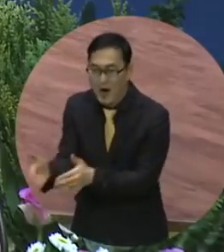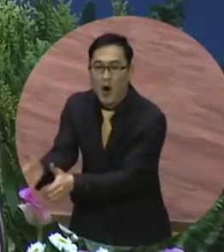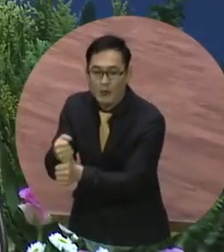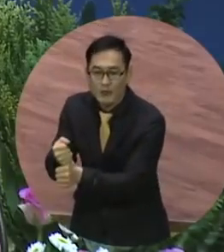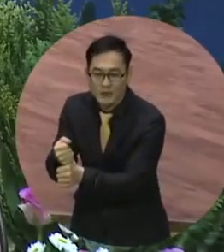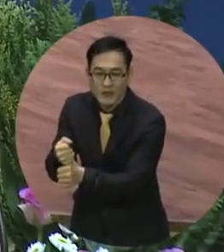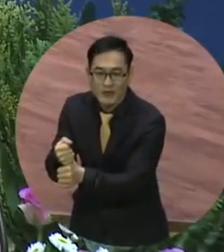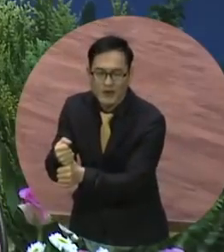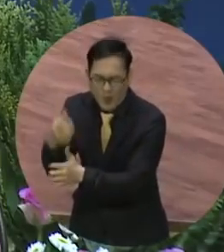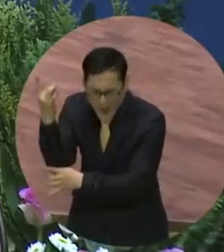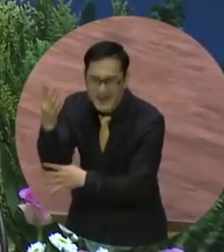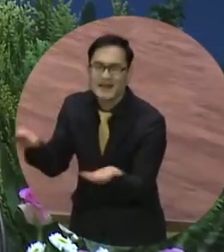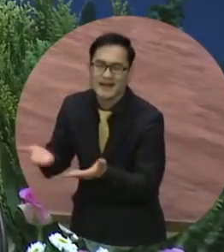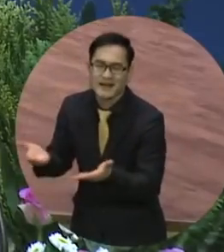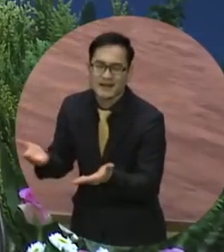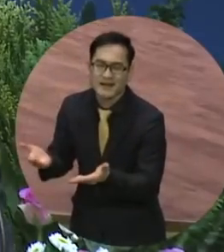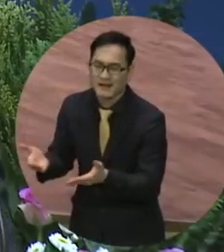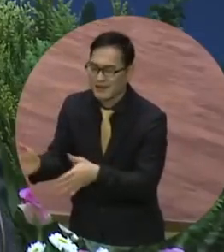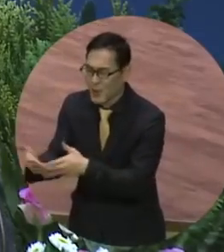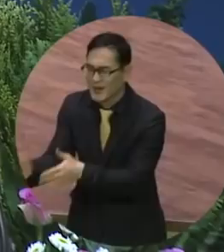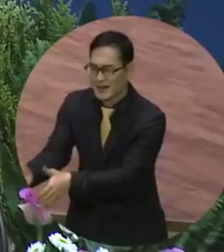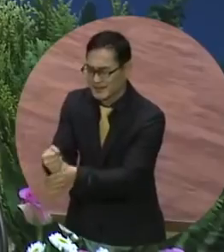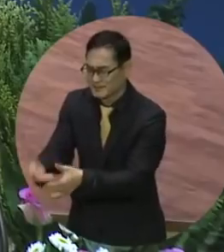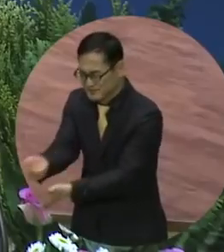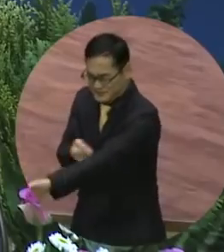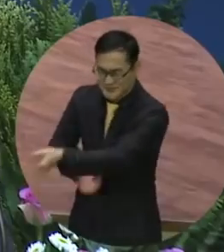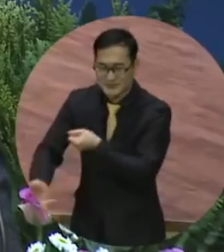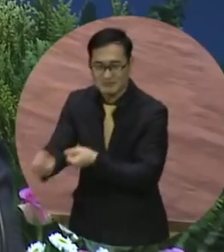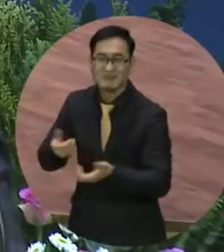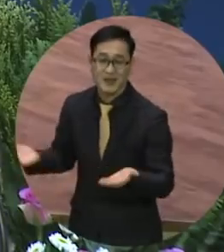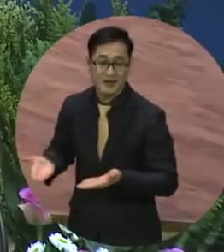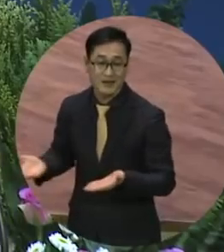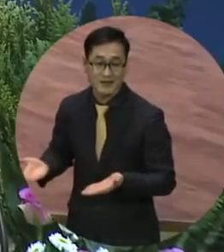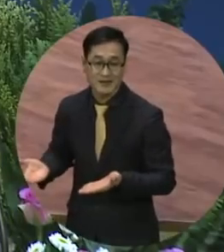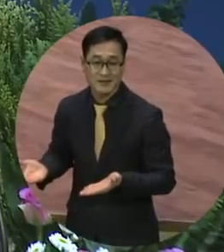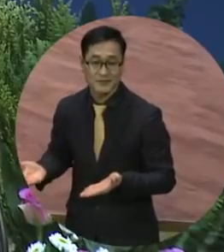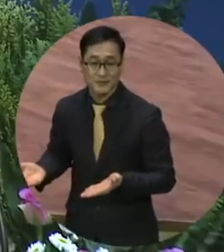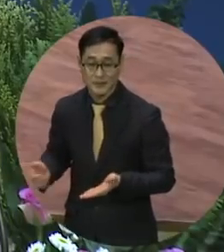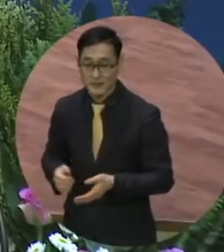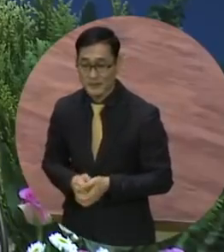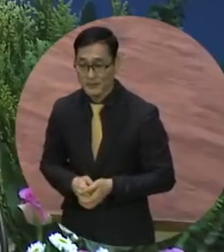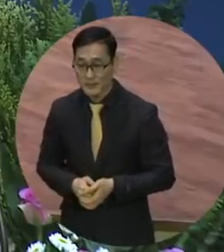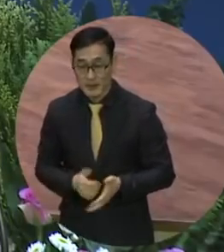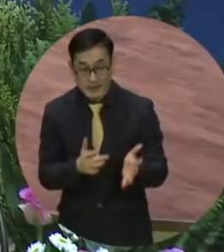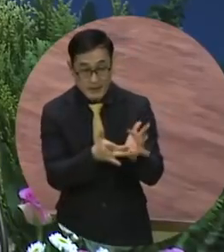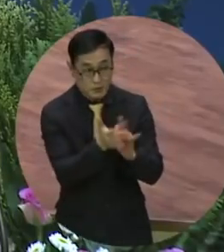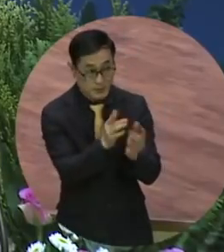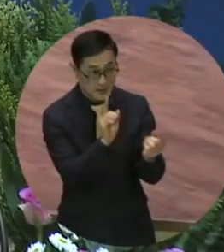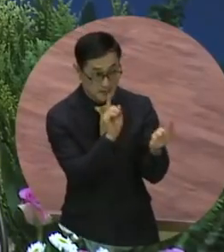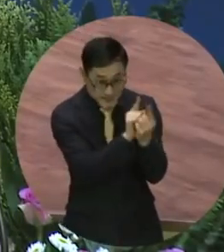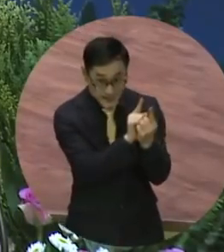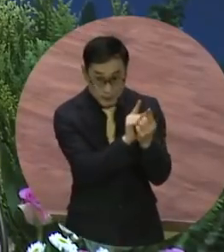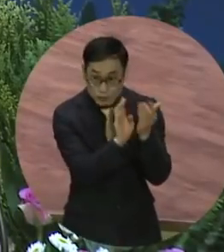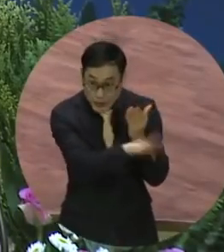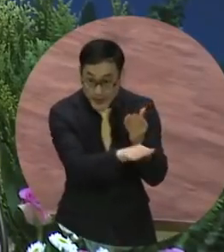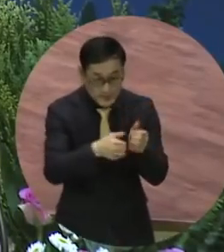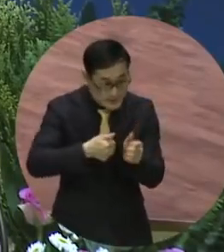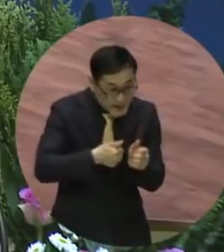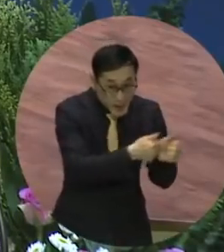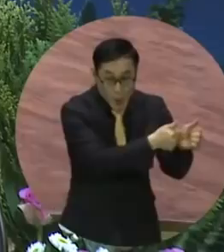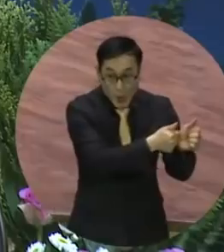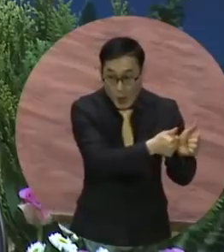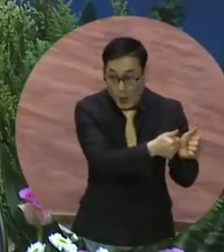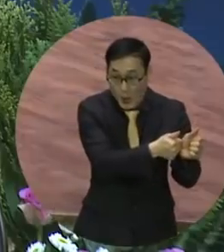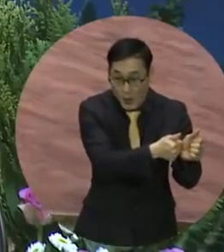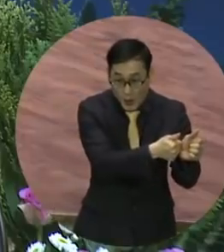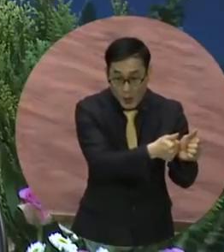어부로서 고기를 그렇게 잡는 어부였는데 예수님의 말씀을 따라서 어떻게 됐습니까? 이